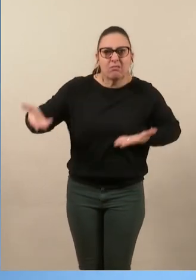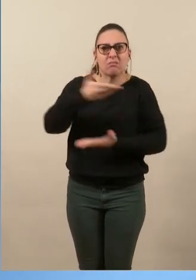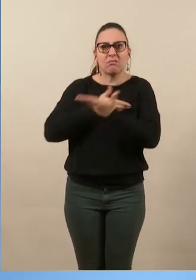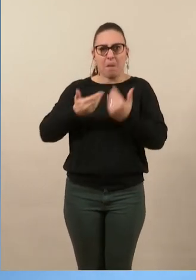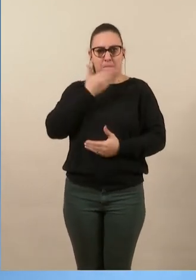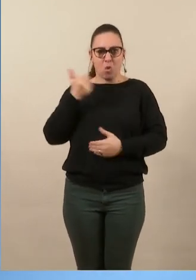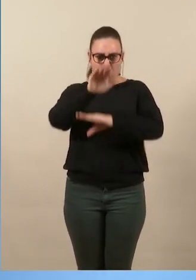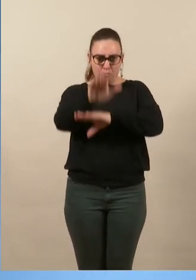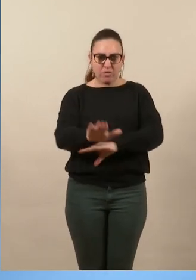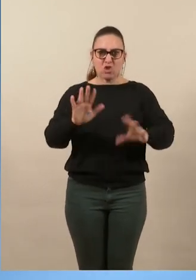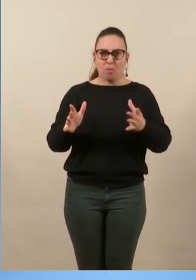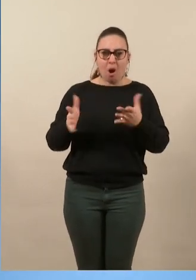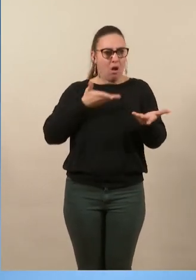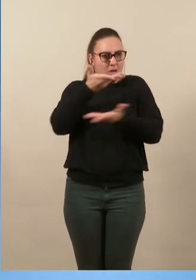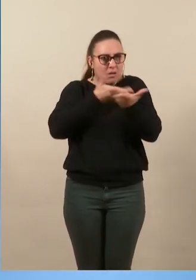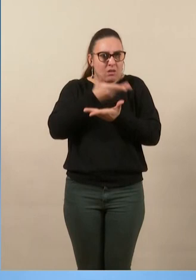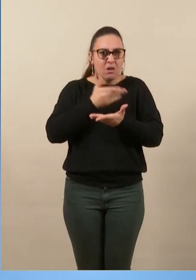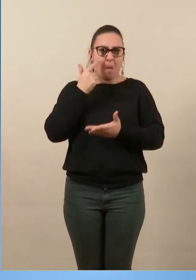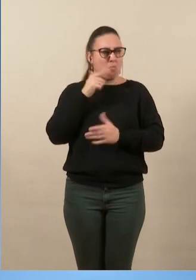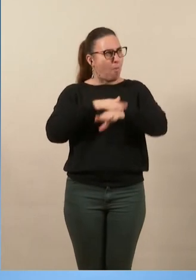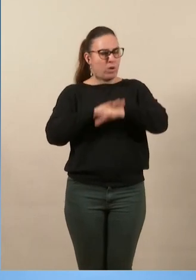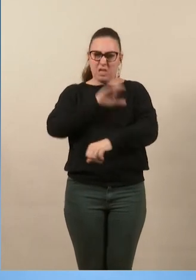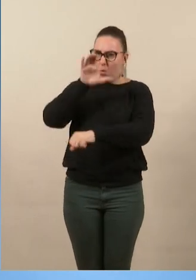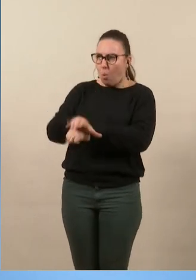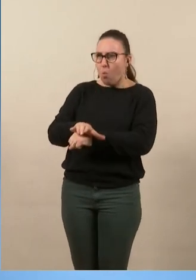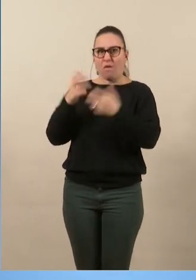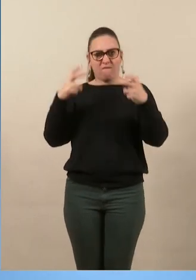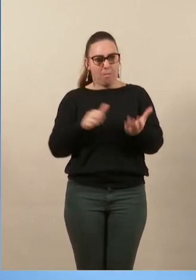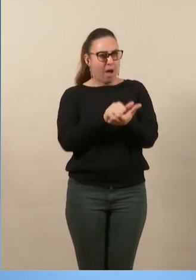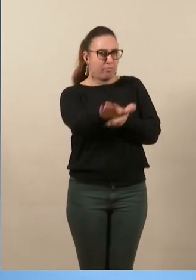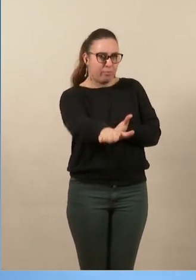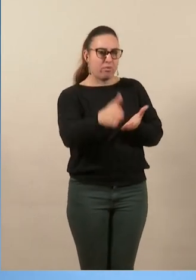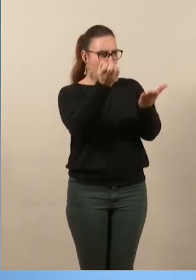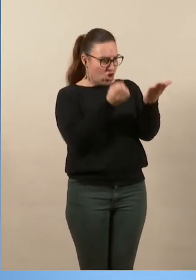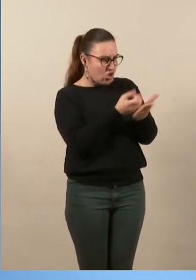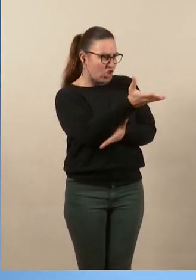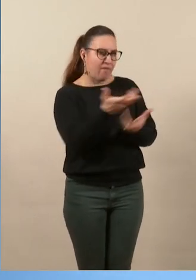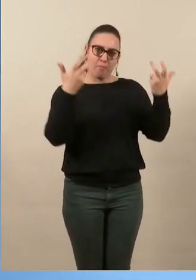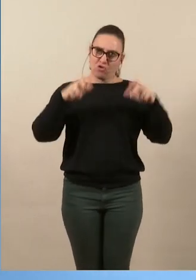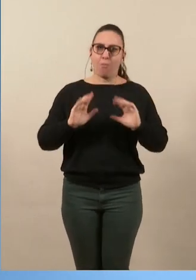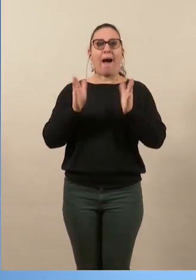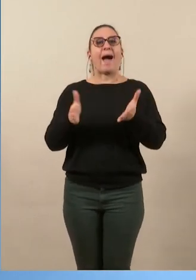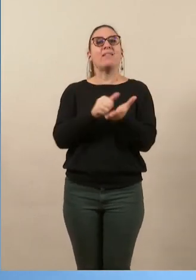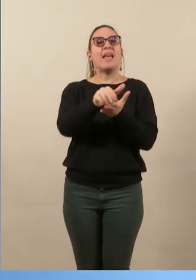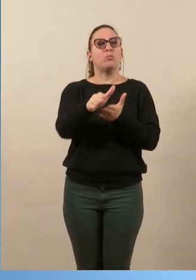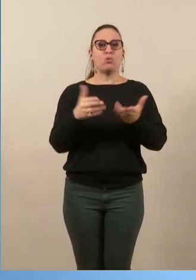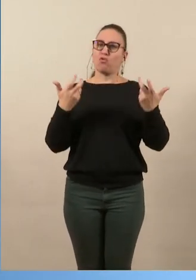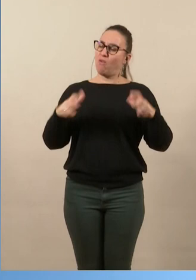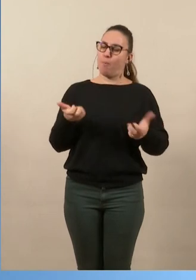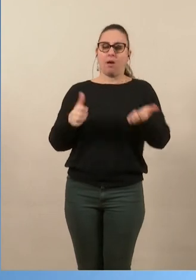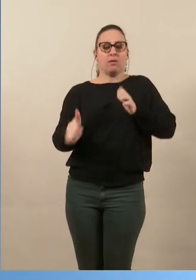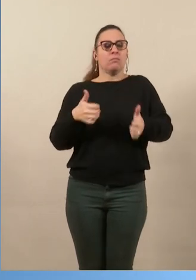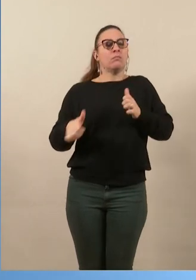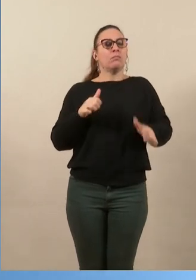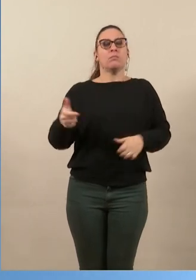protéger ces gens-là parce que je suis contre politiquement et ben je vous informe que je ne fais pas les arrêtés d'expulsion donc